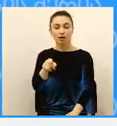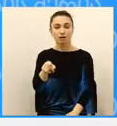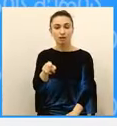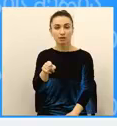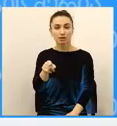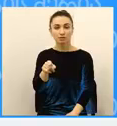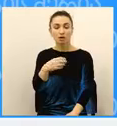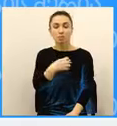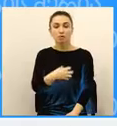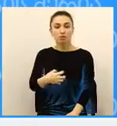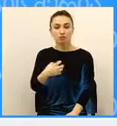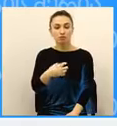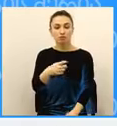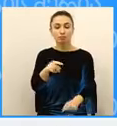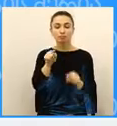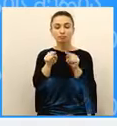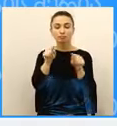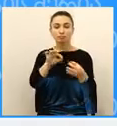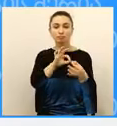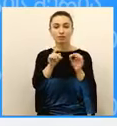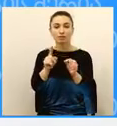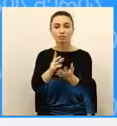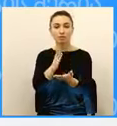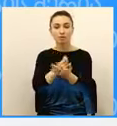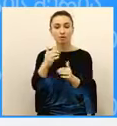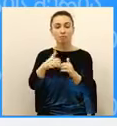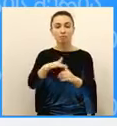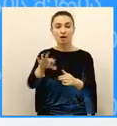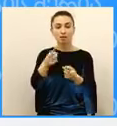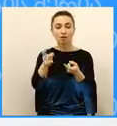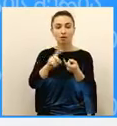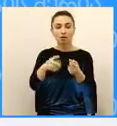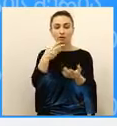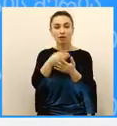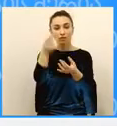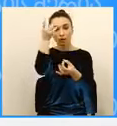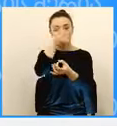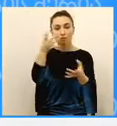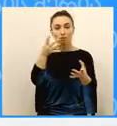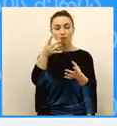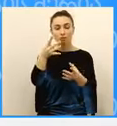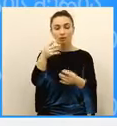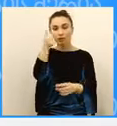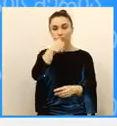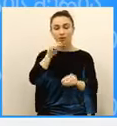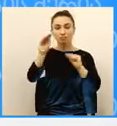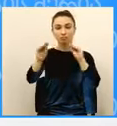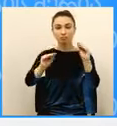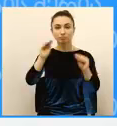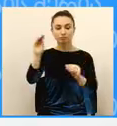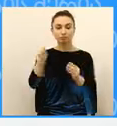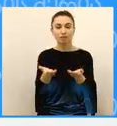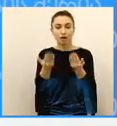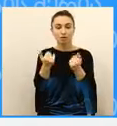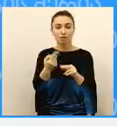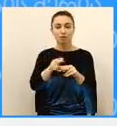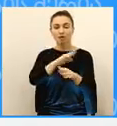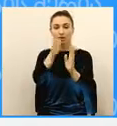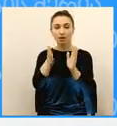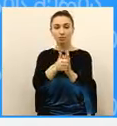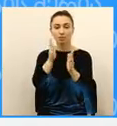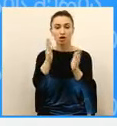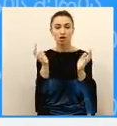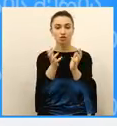ის მნიშვნელოვანი ელემენტები რომელიც აქვს ამ პარკს თავისი კულტურული მემკვიდრეობის ძეგლიდან გამომდინარე ყველაფერი